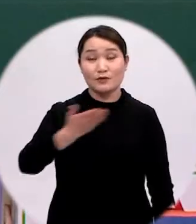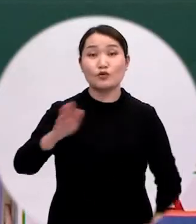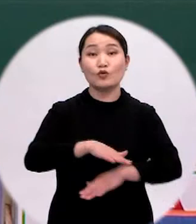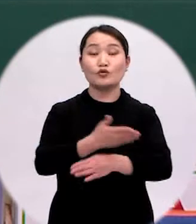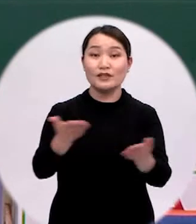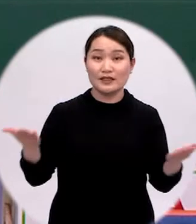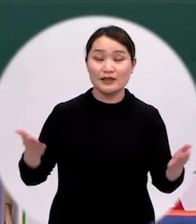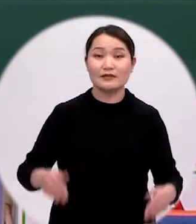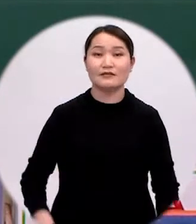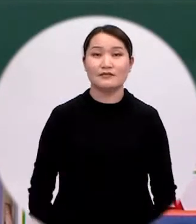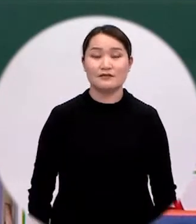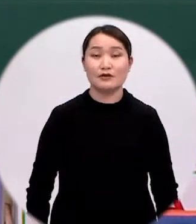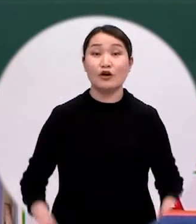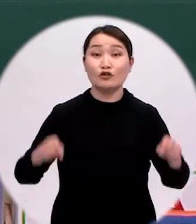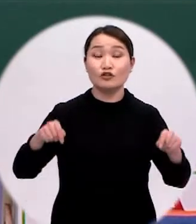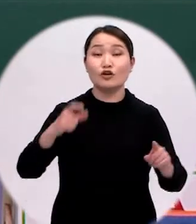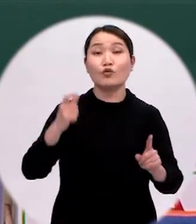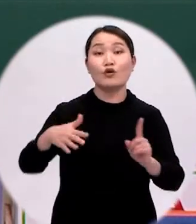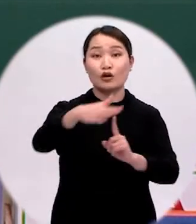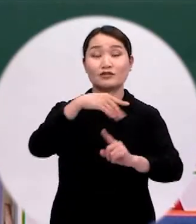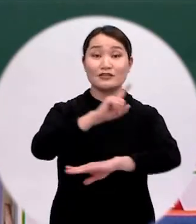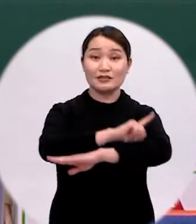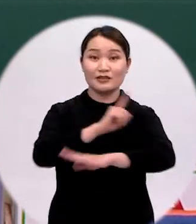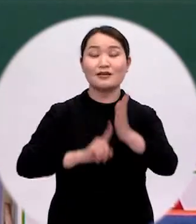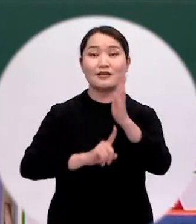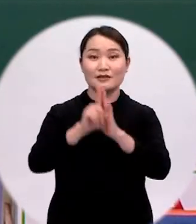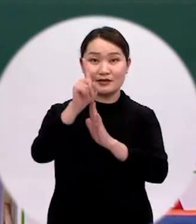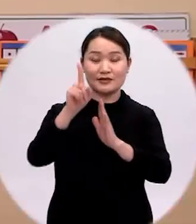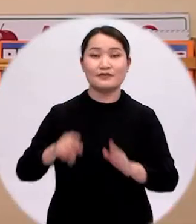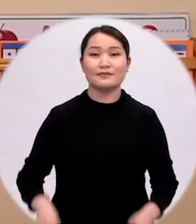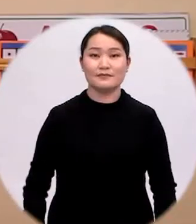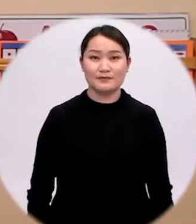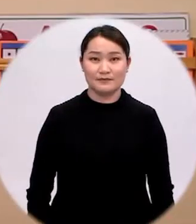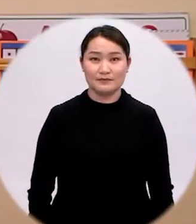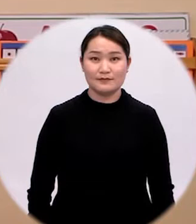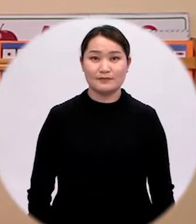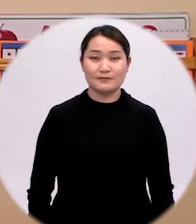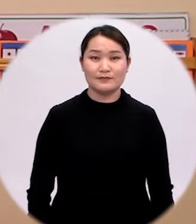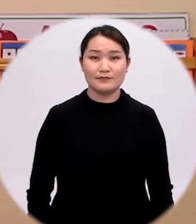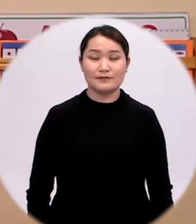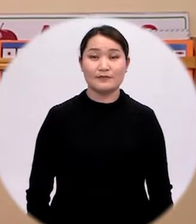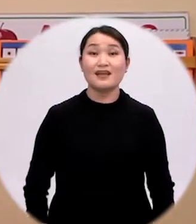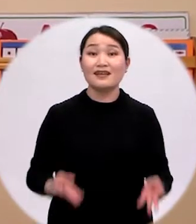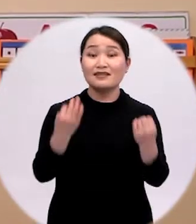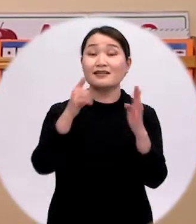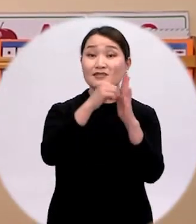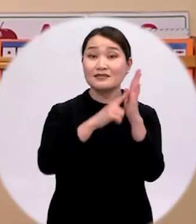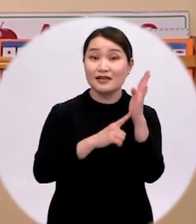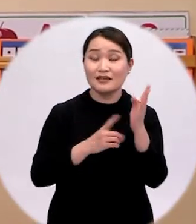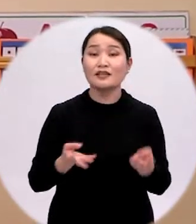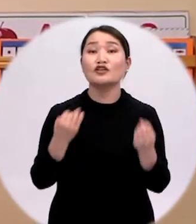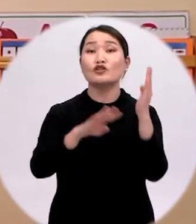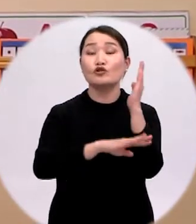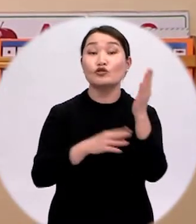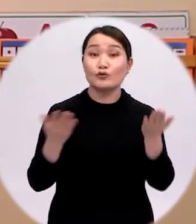Сайн бацхан хүүхдүүдээ өнөөдрийн хүн ба орчин хичээлээ эхлүүлье. За, өнөөдөр хэдэн сарын хэдний өдөр